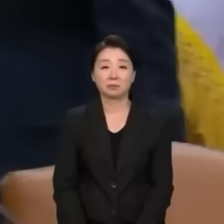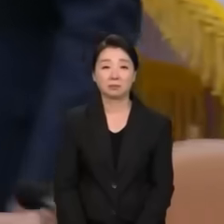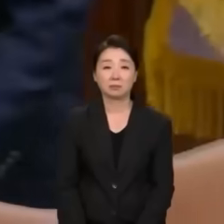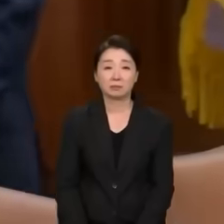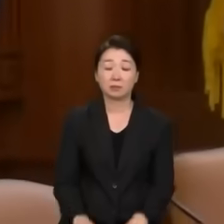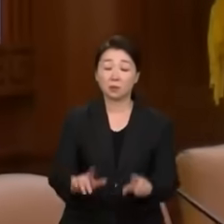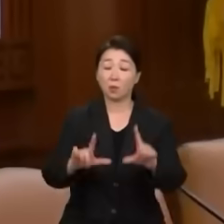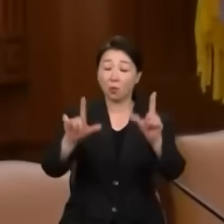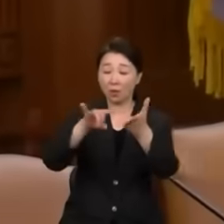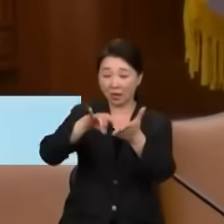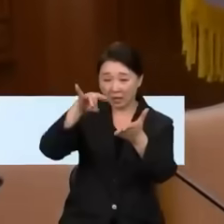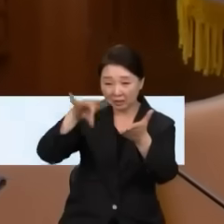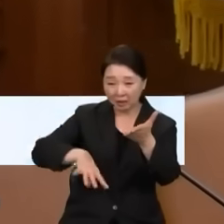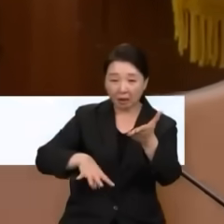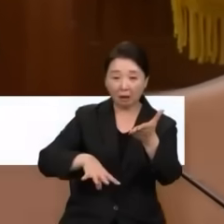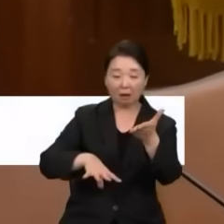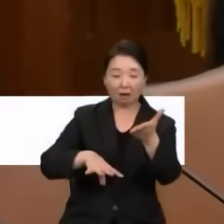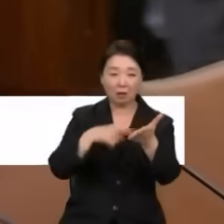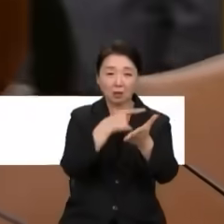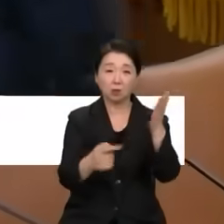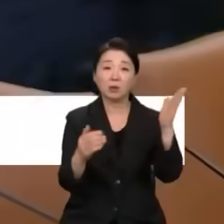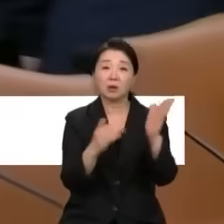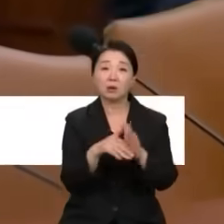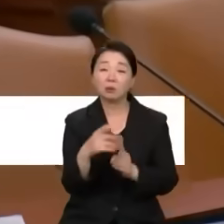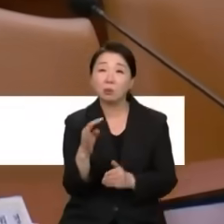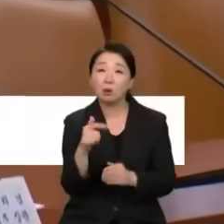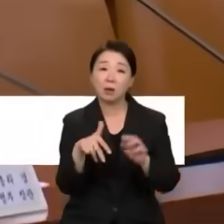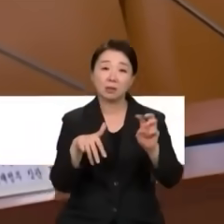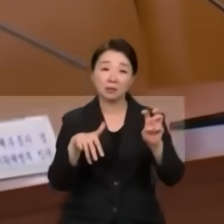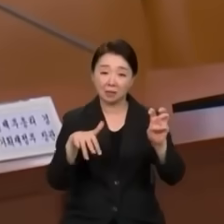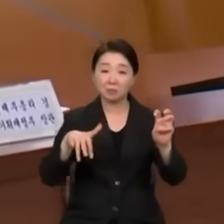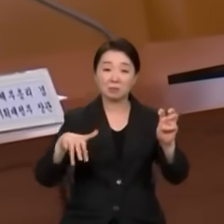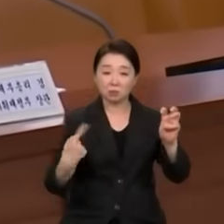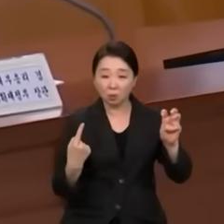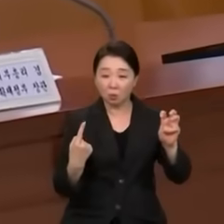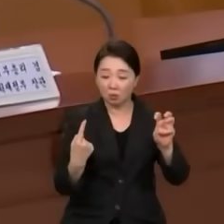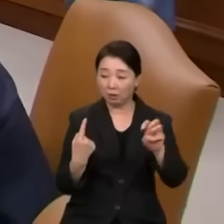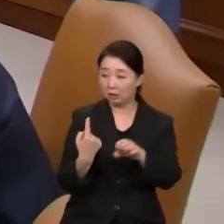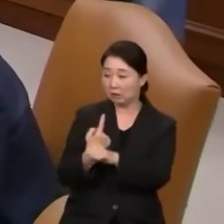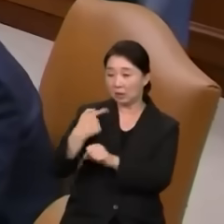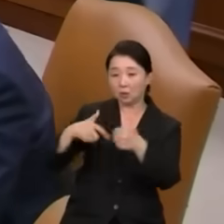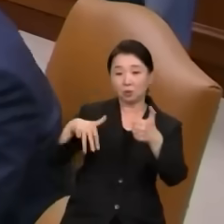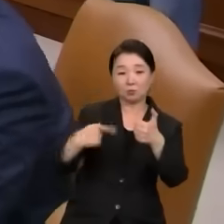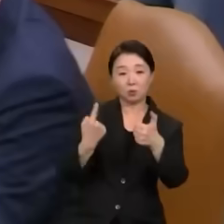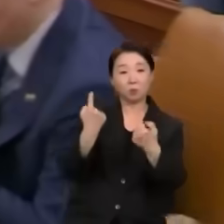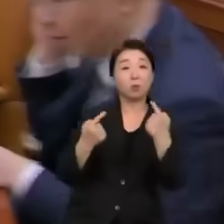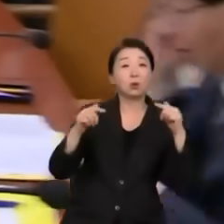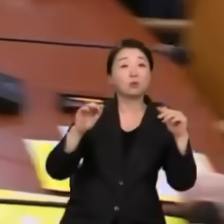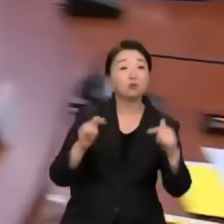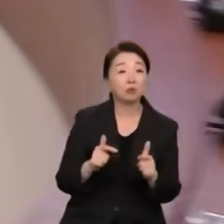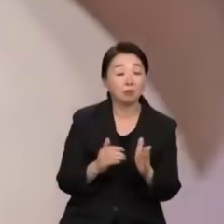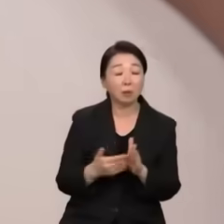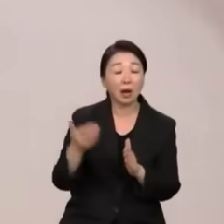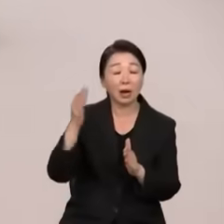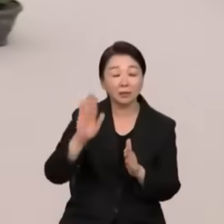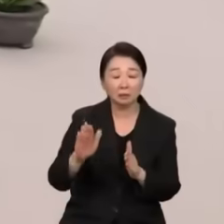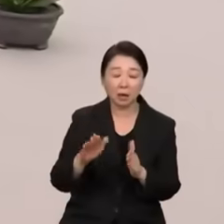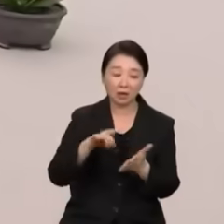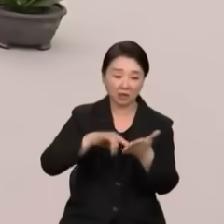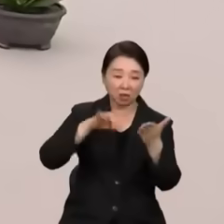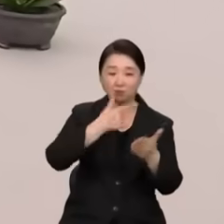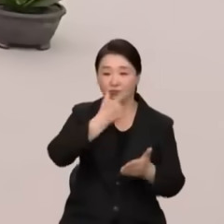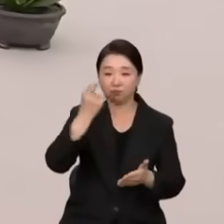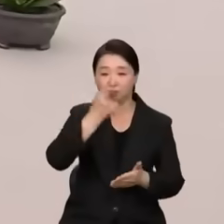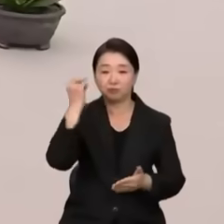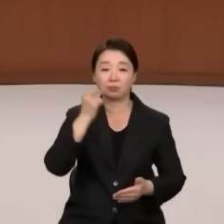올해 세수 펑크 규모는 30조 원에 이릅니다. 지난해 50조 원대보다 줄었지만 여전히 대규모 세수